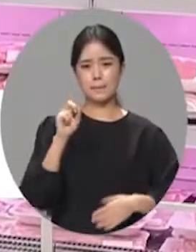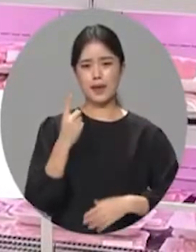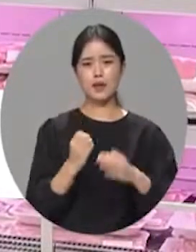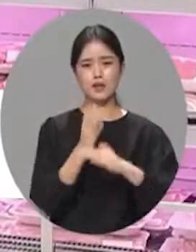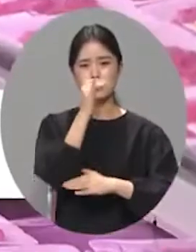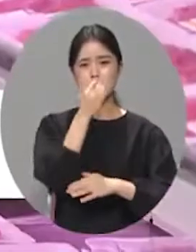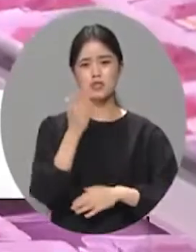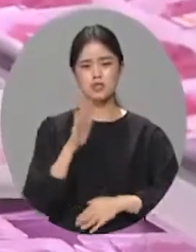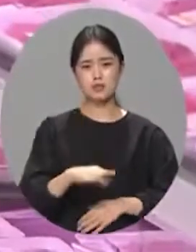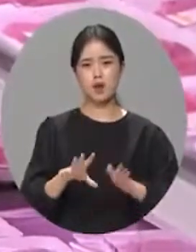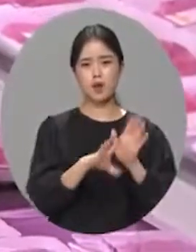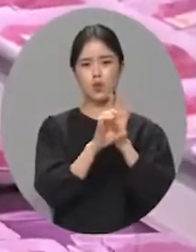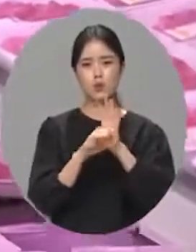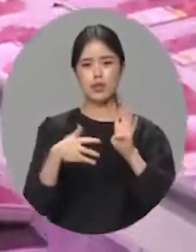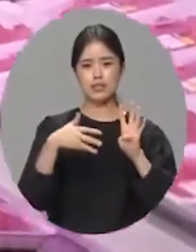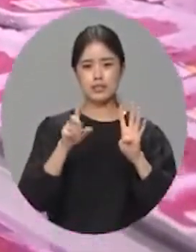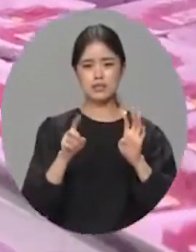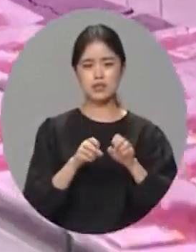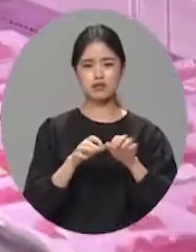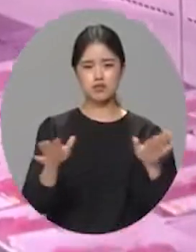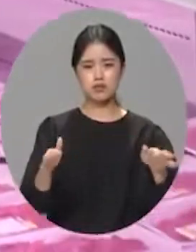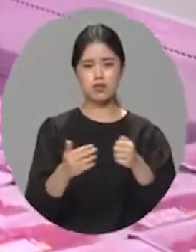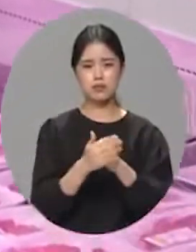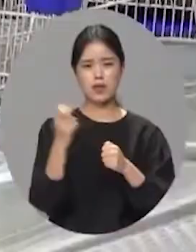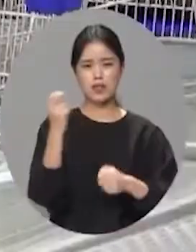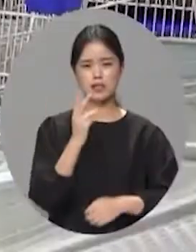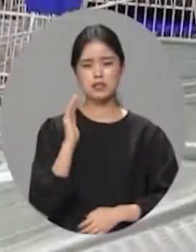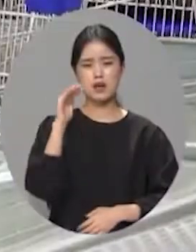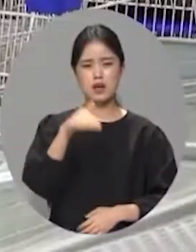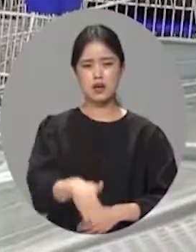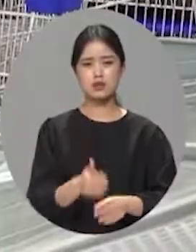서지만 코로나 4차 유행으로 다시 하락세로 접어들었습니다